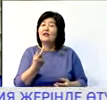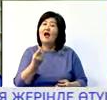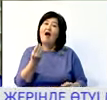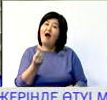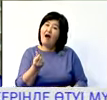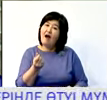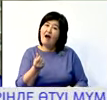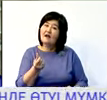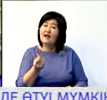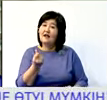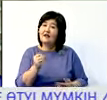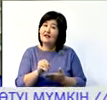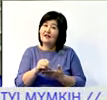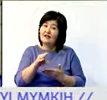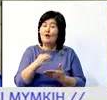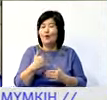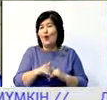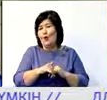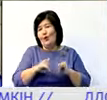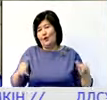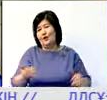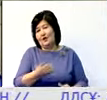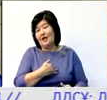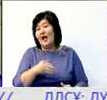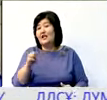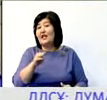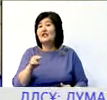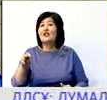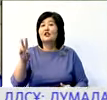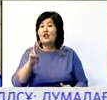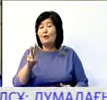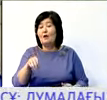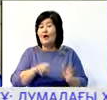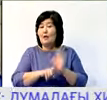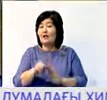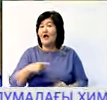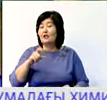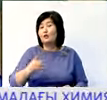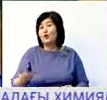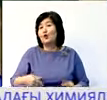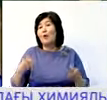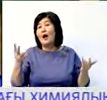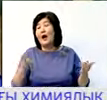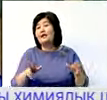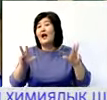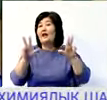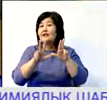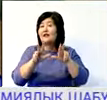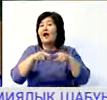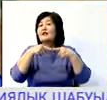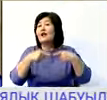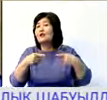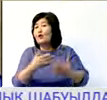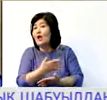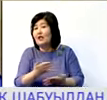ақша жинала бастаса үлкейткіміз келеді жаңа. Жансерік Нысанбаев бастаған шеберлер сондай ақ тұрмысқа қажетті жиһаздардың барлық түрін